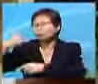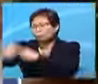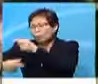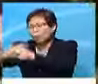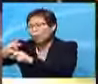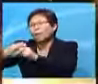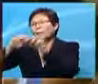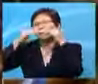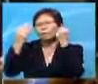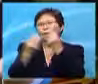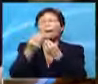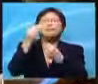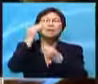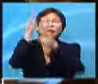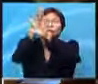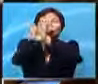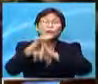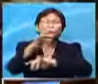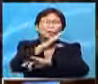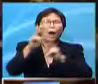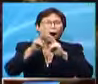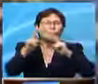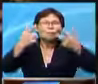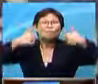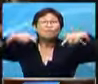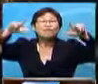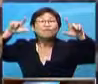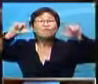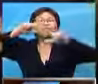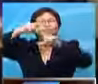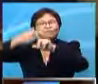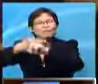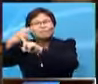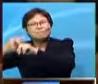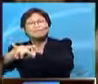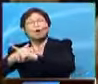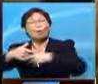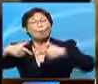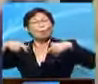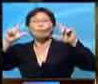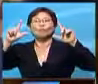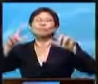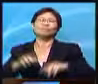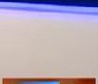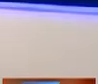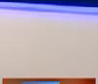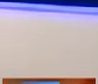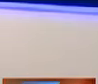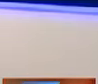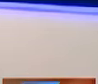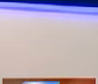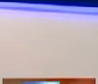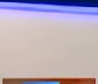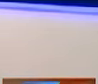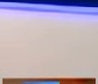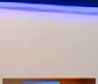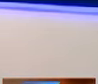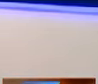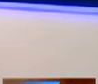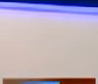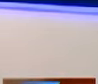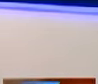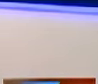temurun masyarakat melayu Sarawak dan amat popular pada bulan Ramadan baik projek rumah